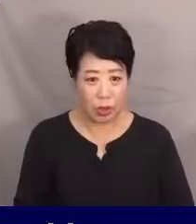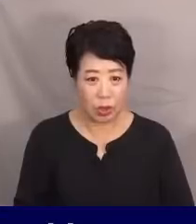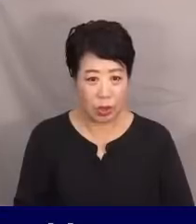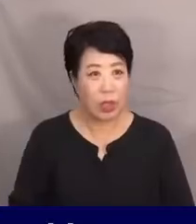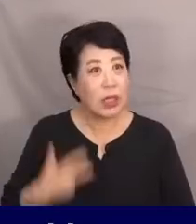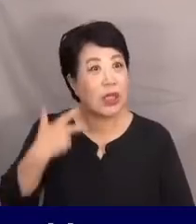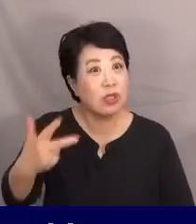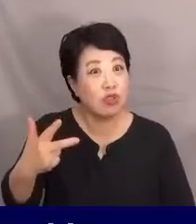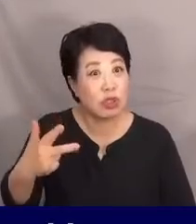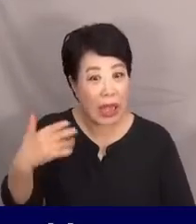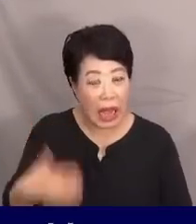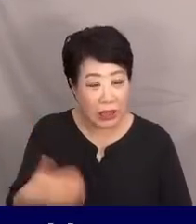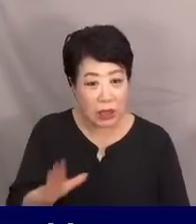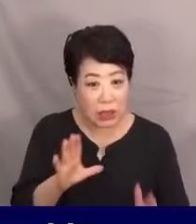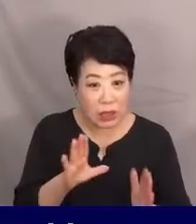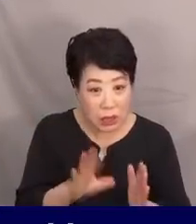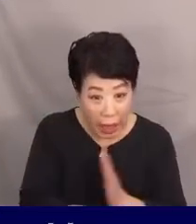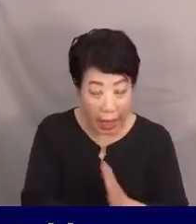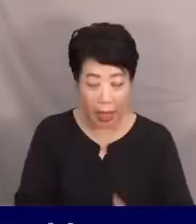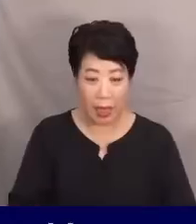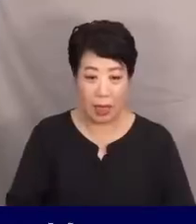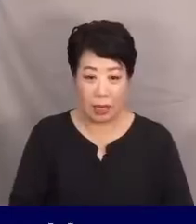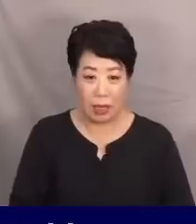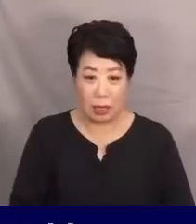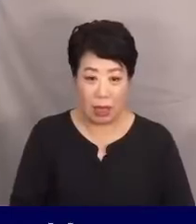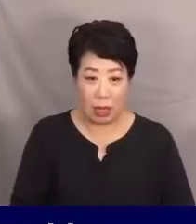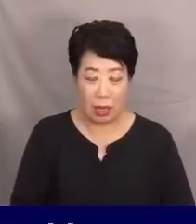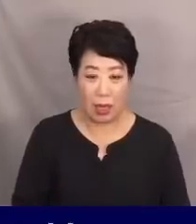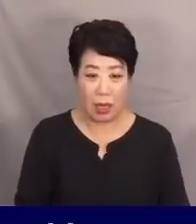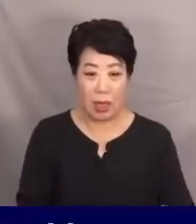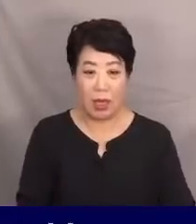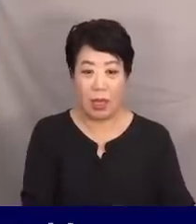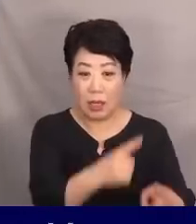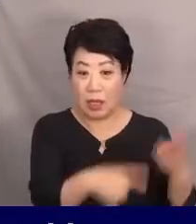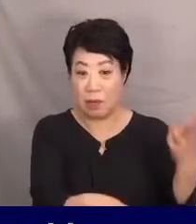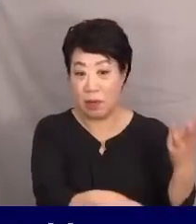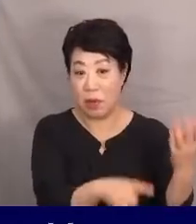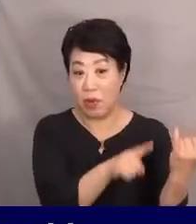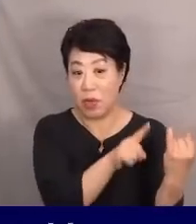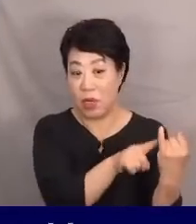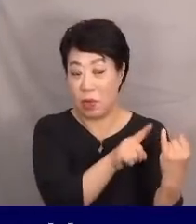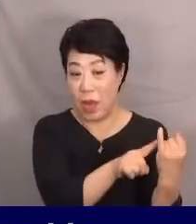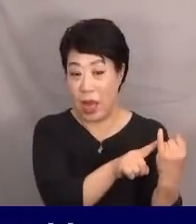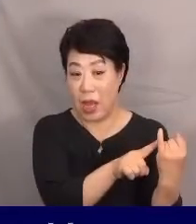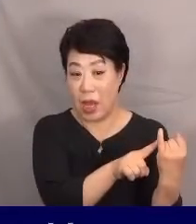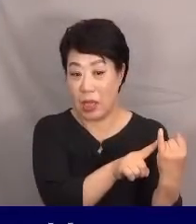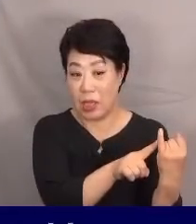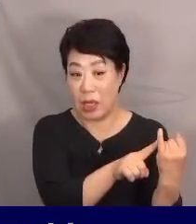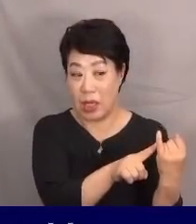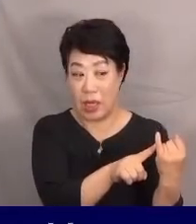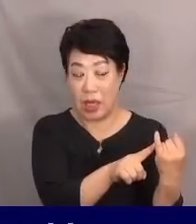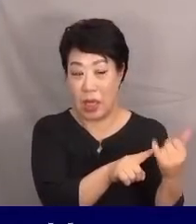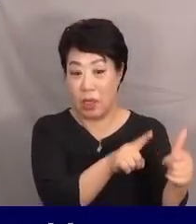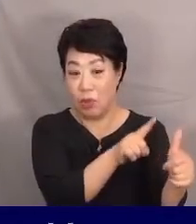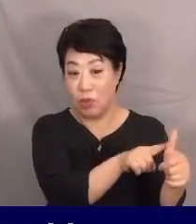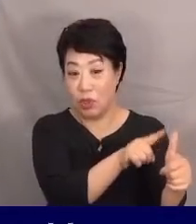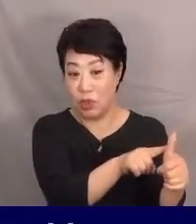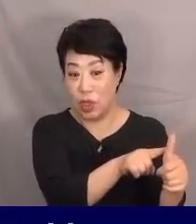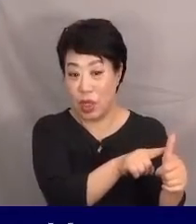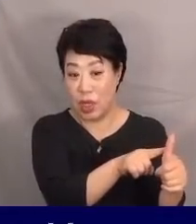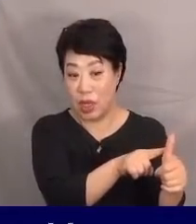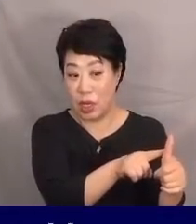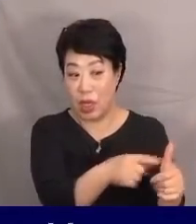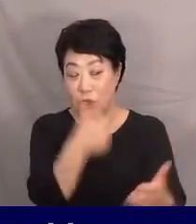일주일도 안 돼서 조계종 자승은 김건희와 자승에게, 김건희와 윤석열에게 면죄부라도